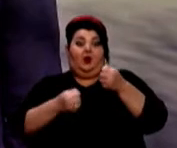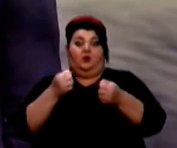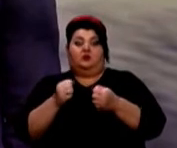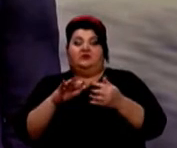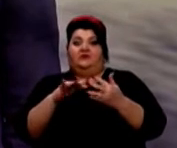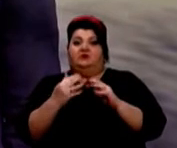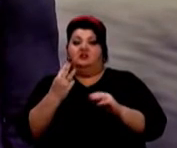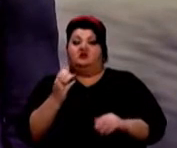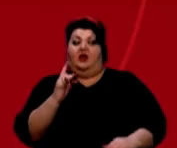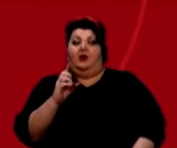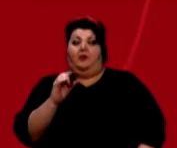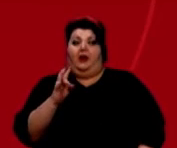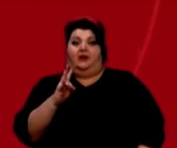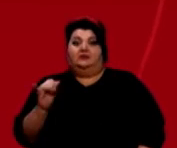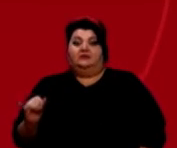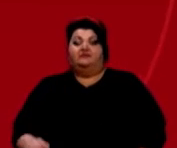Змагання проводять 4-й рік поспіль.